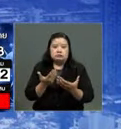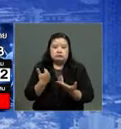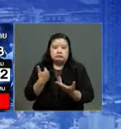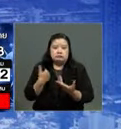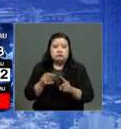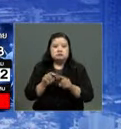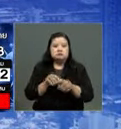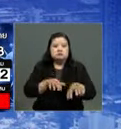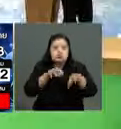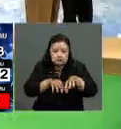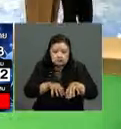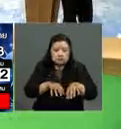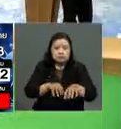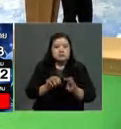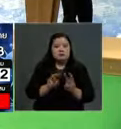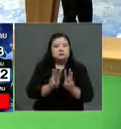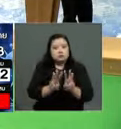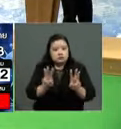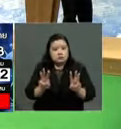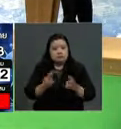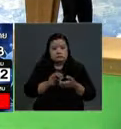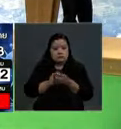ที่ส่งผ่านไอแมสเสจออกมาที่เป็นข้อความขยะหรือว่าเว็บพนันตรงนี้เนี่ยไม่มันไม่เกี่ยวข้องกับ8